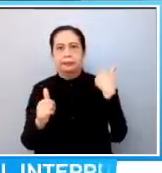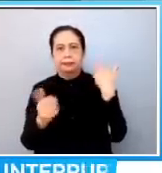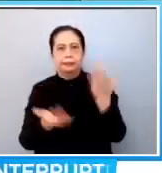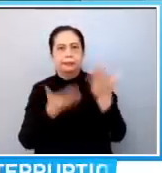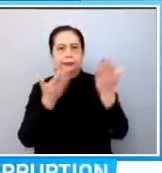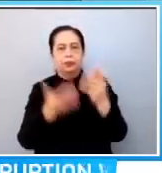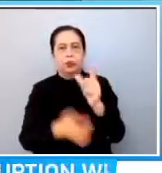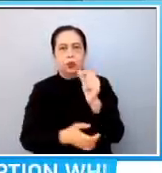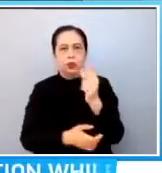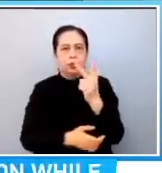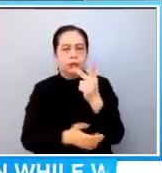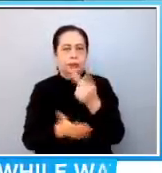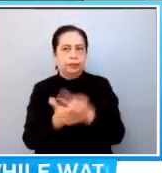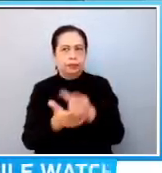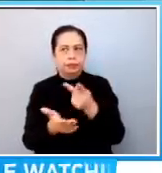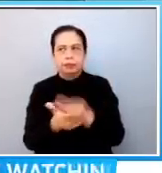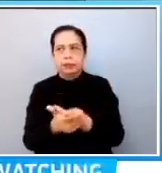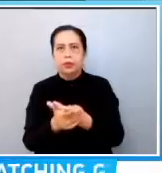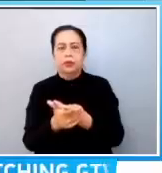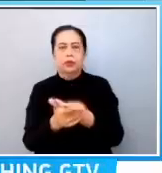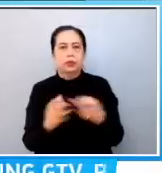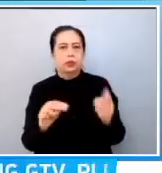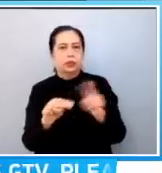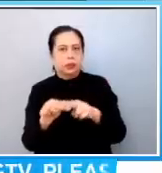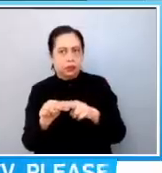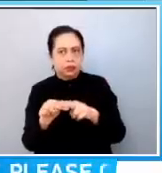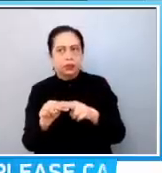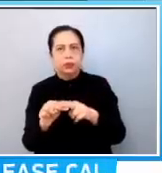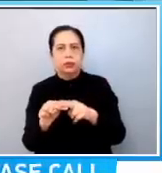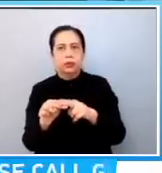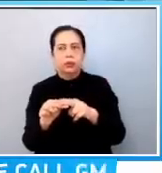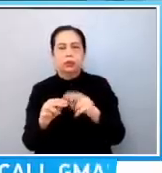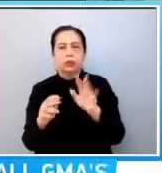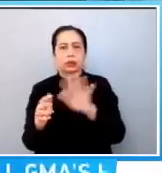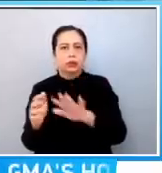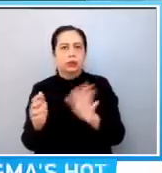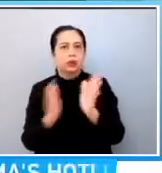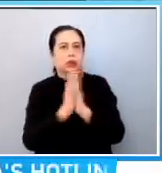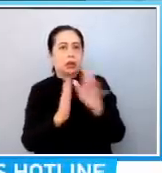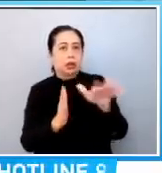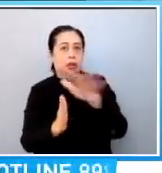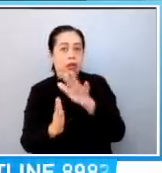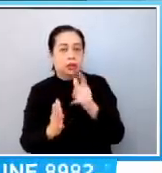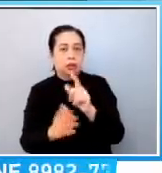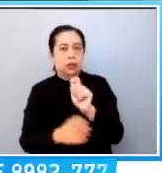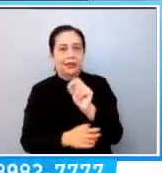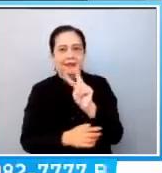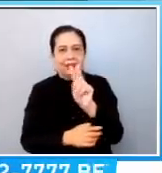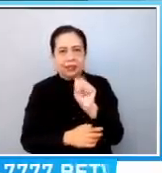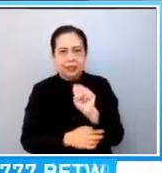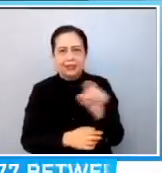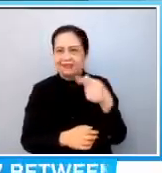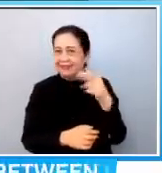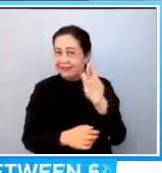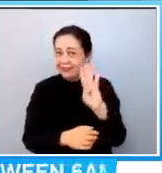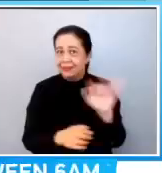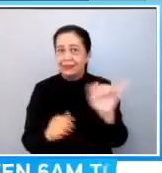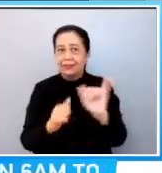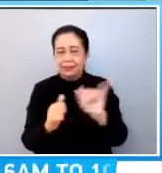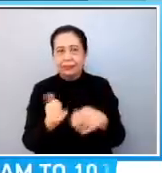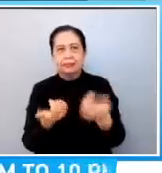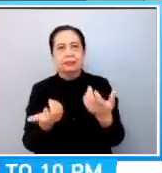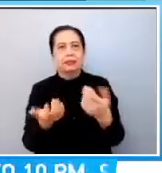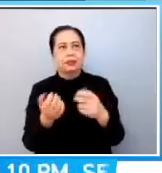30 pesos na fare hike increase o fare increase na hinihingi ng mga TNVS. Ito yung mga ride-hailing